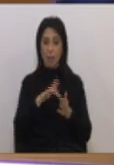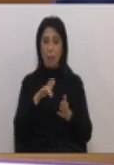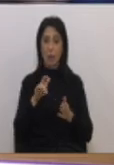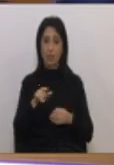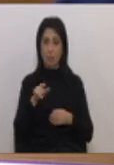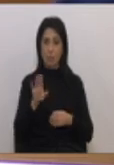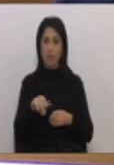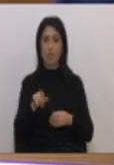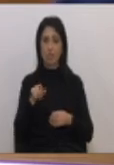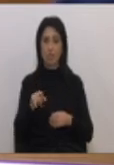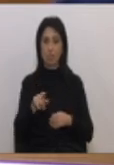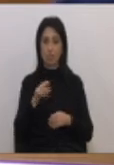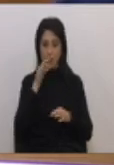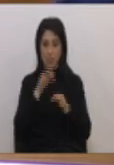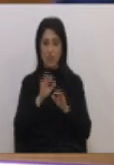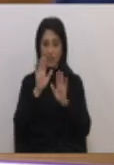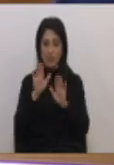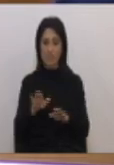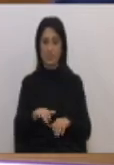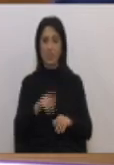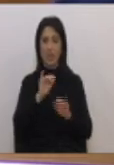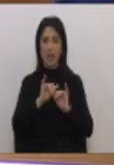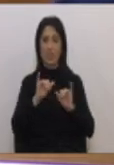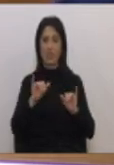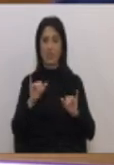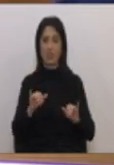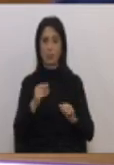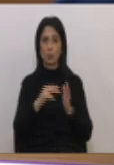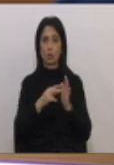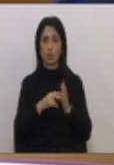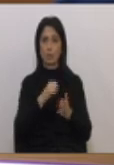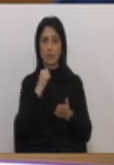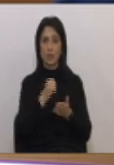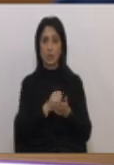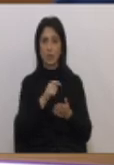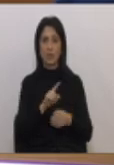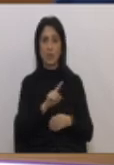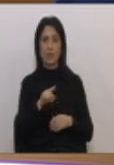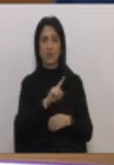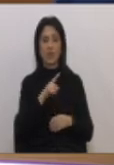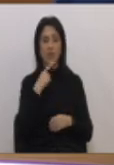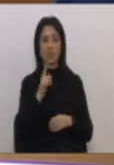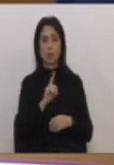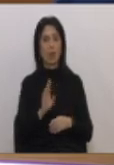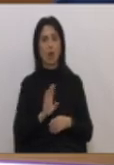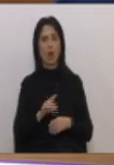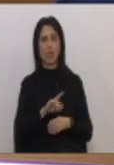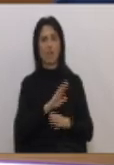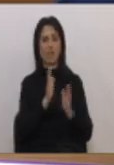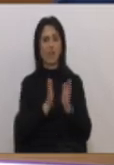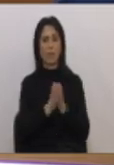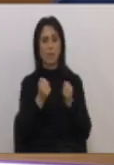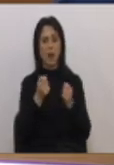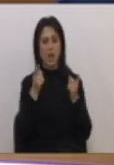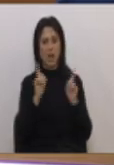მოსახლეობამ, მაშინ იტვირთე პასუხისგებლობა იმ ქალაქის განვითარებაზე და ბიუჯეტის დამკიცებაზეც. Მაგრამ თქვენ რას ამბობთ? Არა, თქვენ ყველაფერი მაგრად